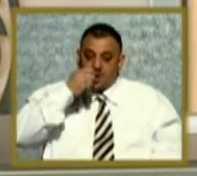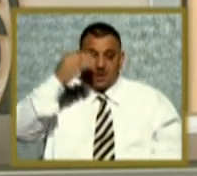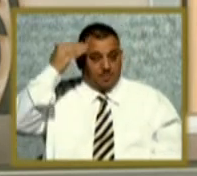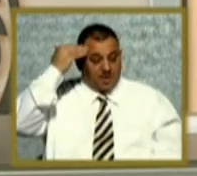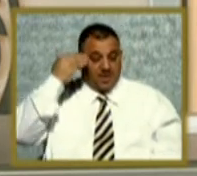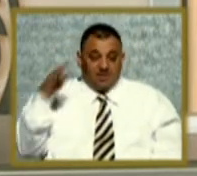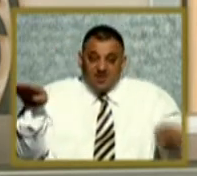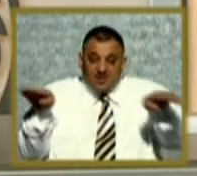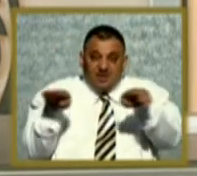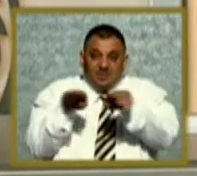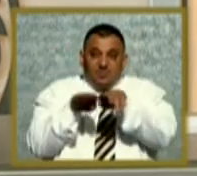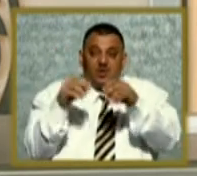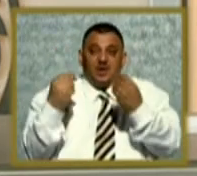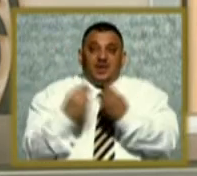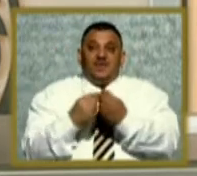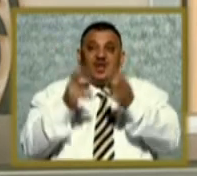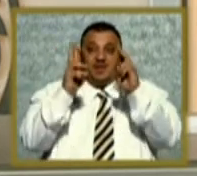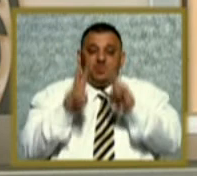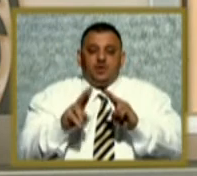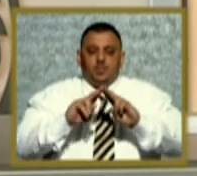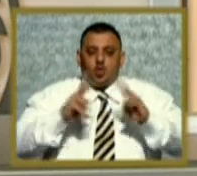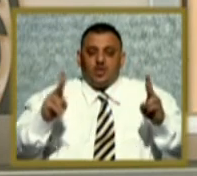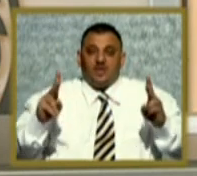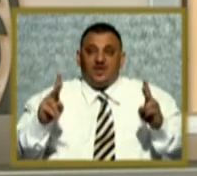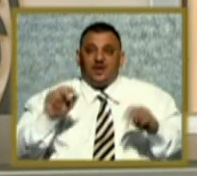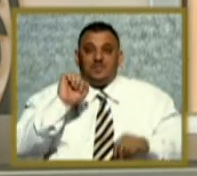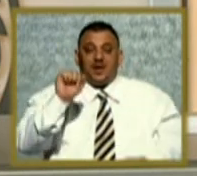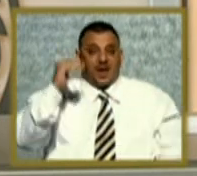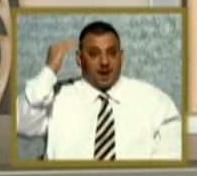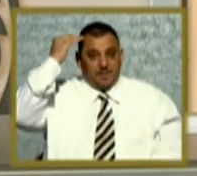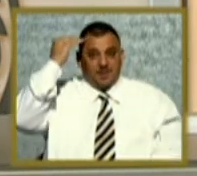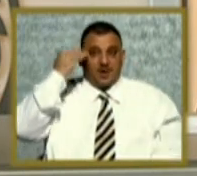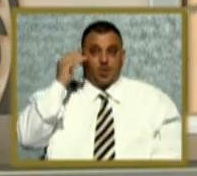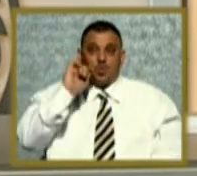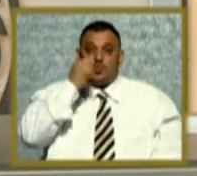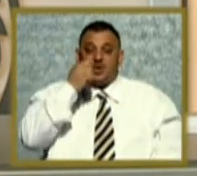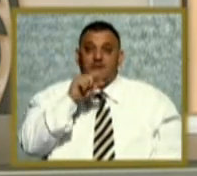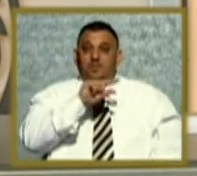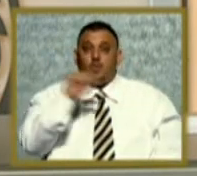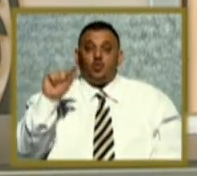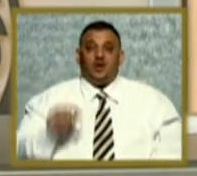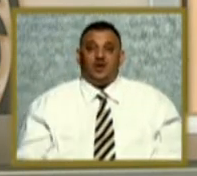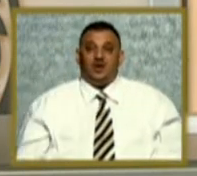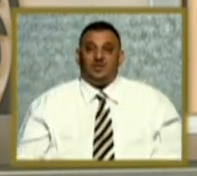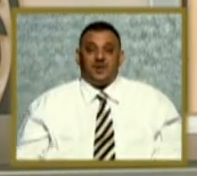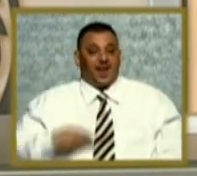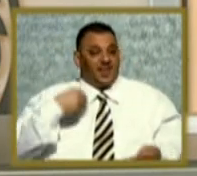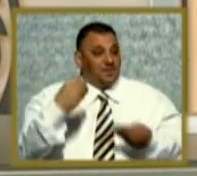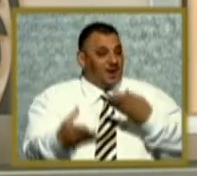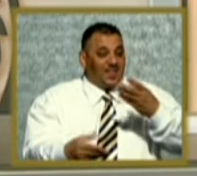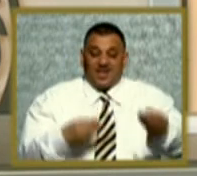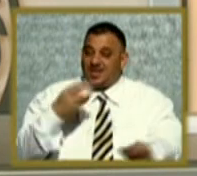وأعلى من منزلتها وساواها في كثير من القضايا في مع الرجل، خاصة في مسألة العطايا